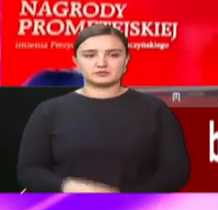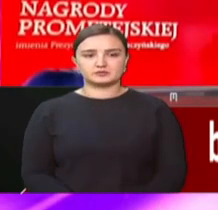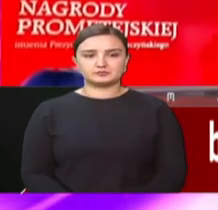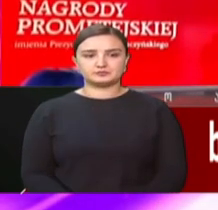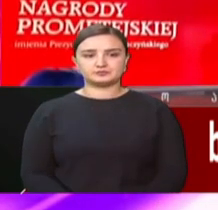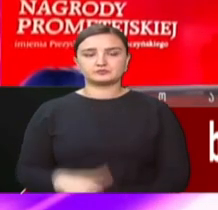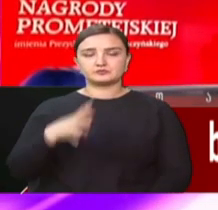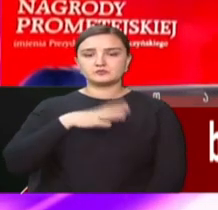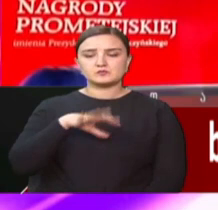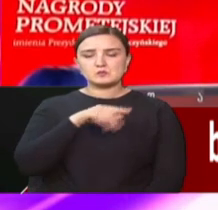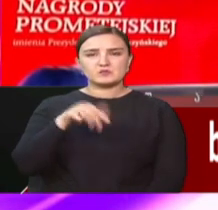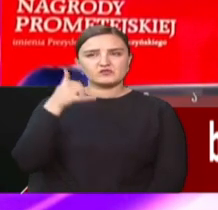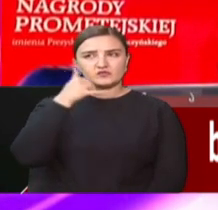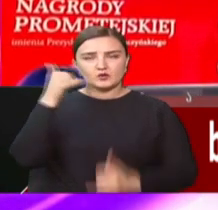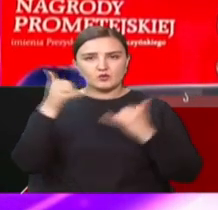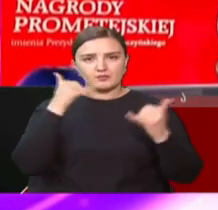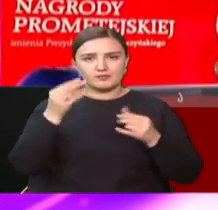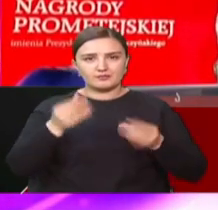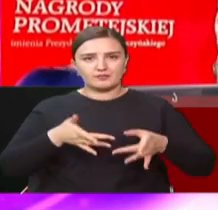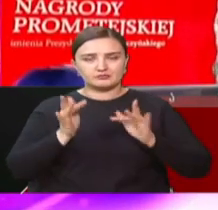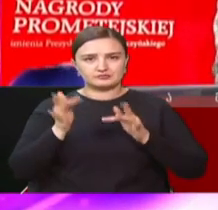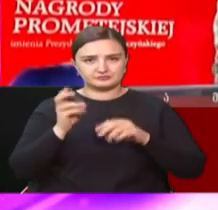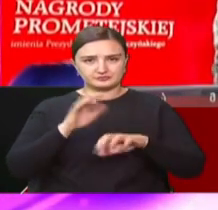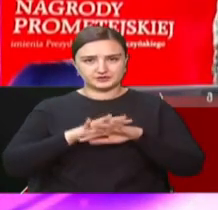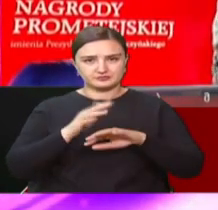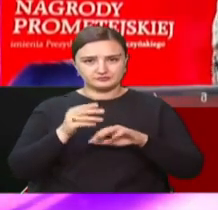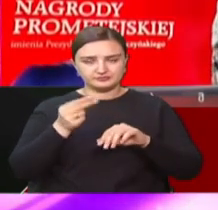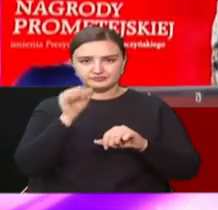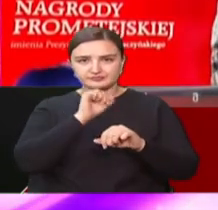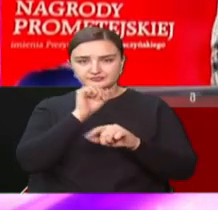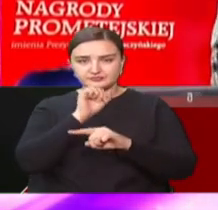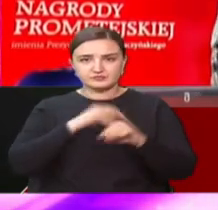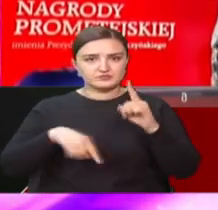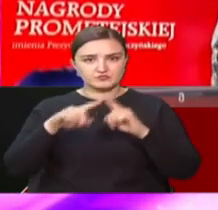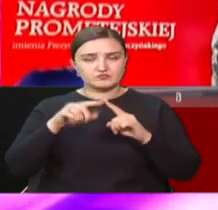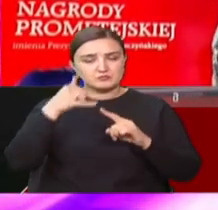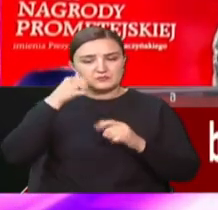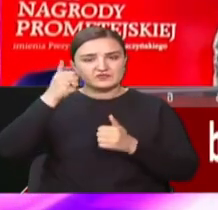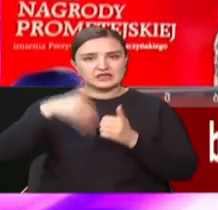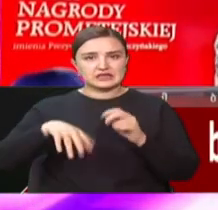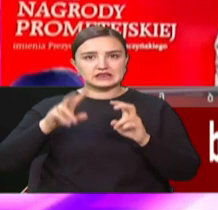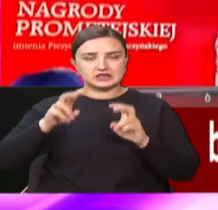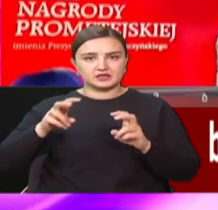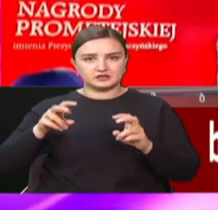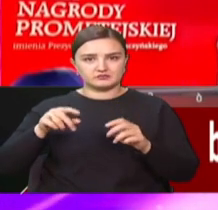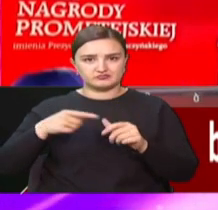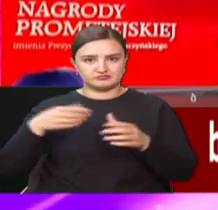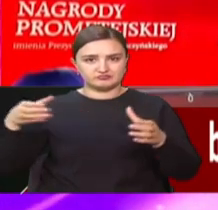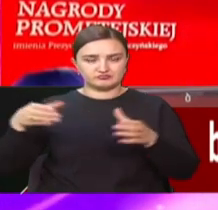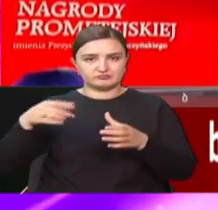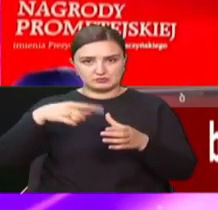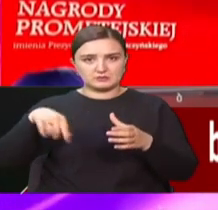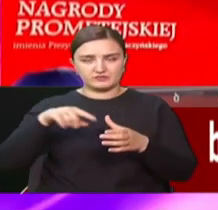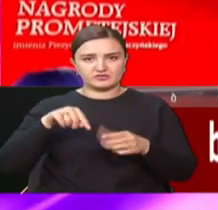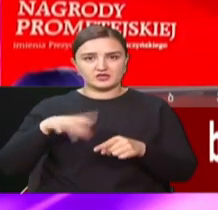კონცენტრები არსებობდა, ამის მთავარი ერთ-ერთი მთავარი გამომძიებელი მეც ვიყავი მედია საშუალებებთან ერთად. გვახსოვს ეს. ხო, და მე კონკრეტულ მისამართებზე ვარ